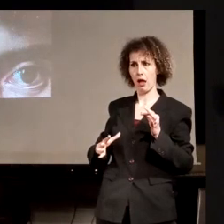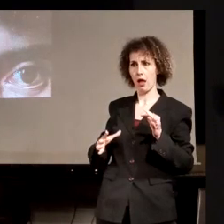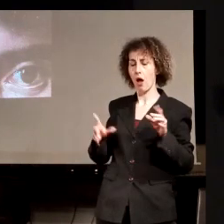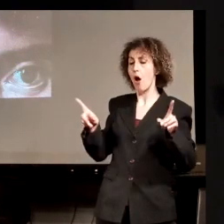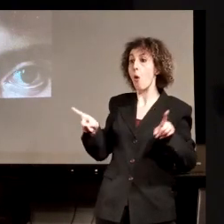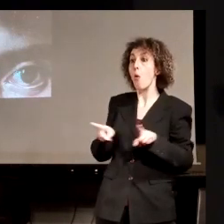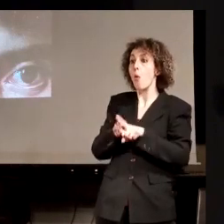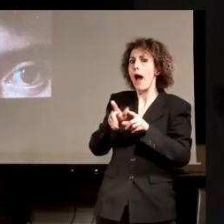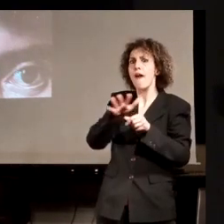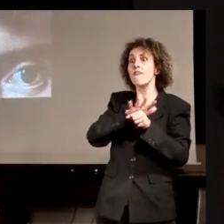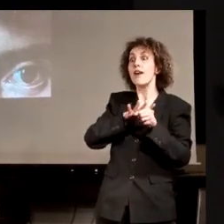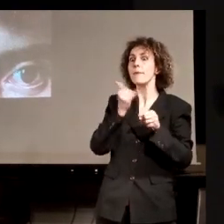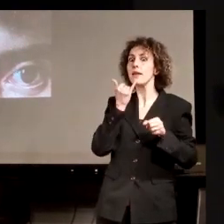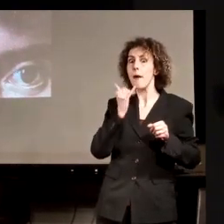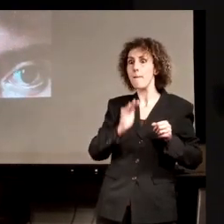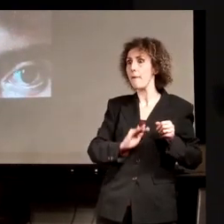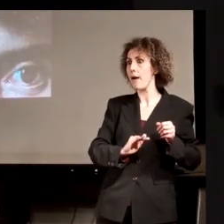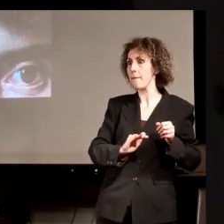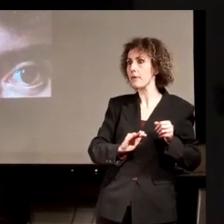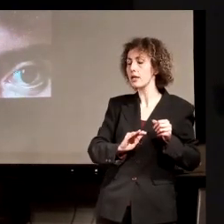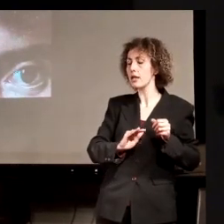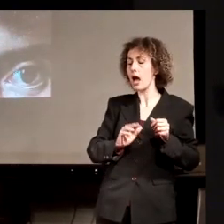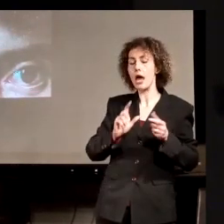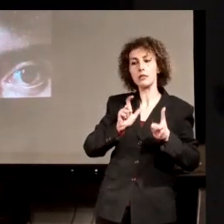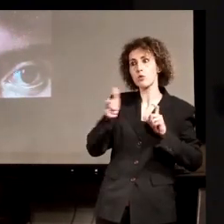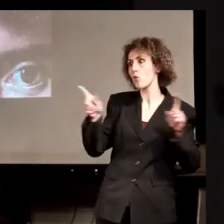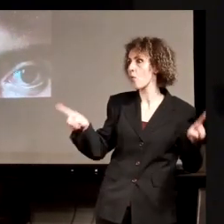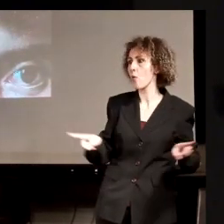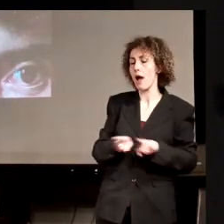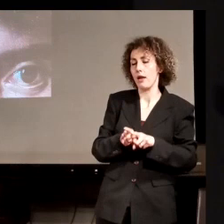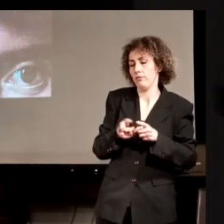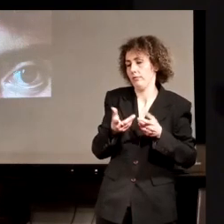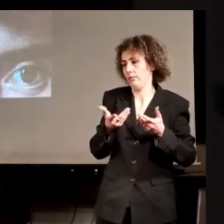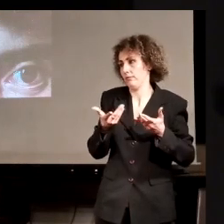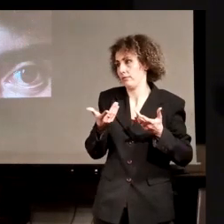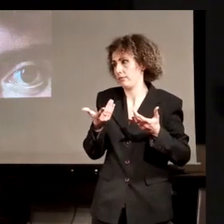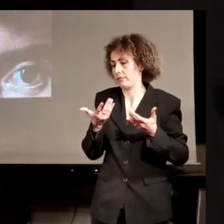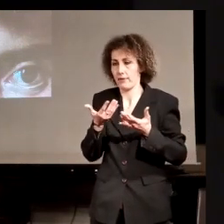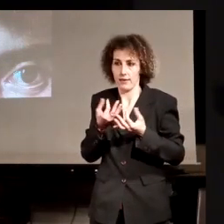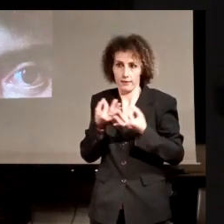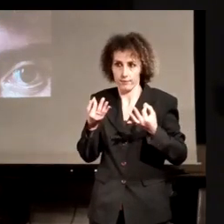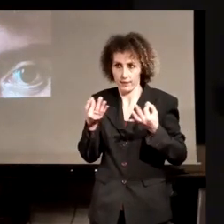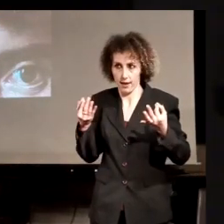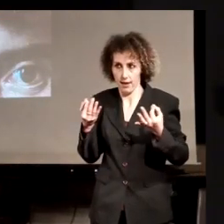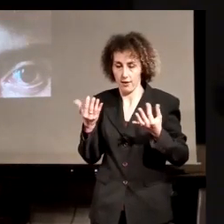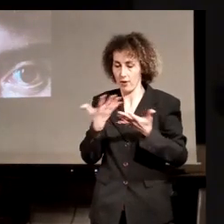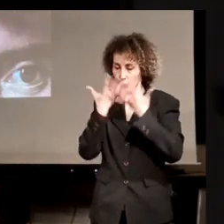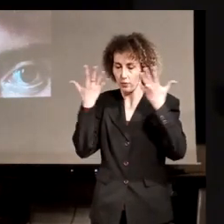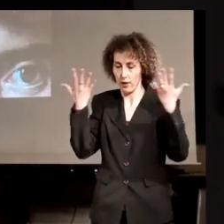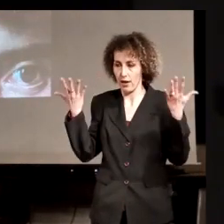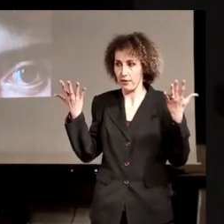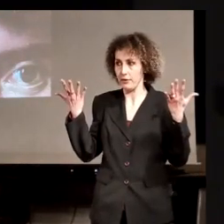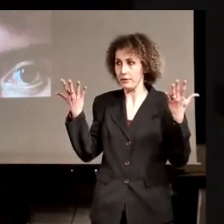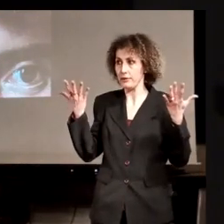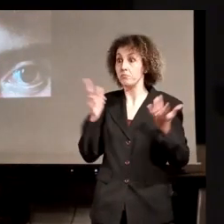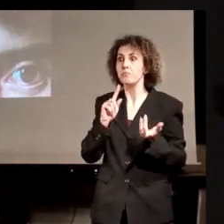era successo alla famiglia della bambina il che era abbastanza naturale non mi aspettavo invece la